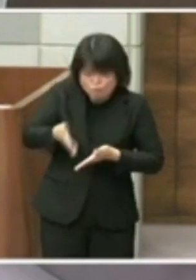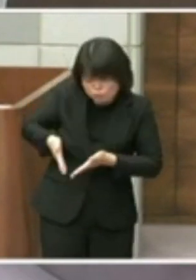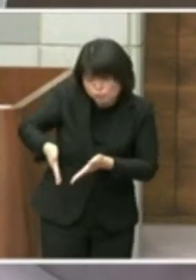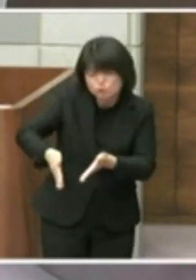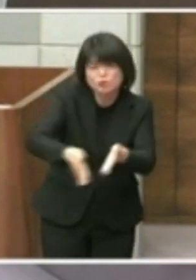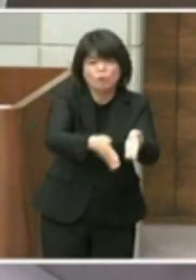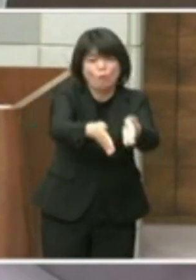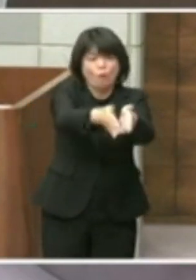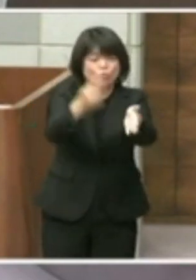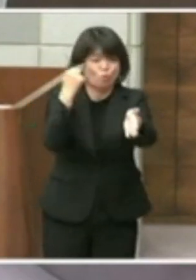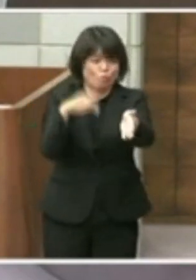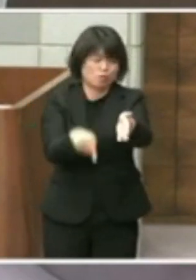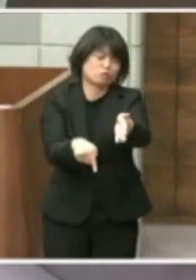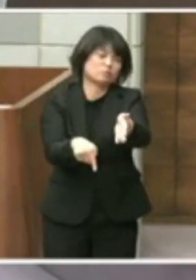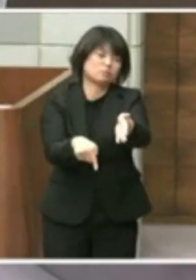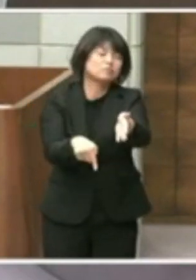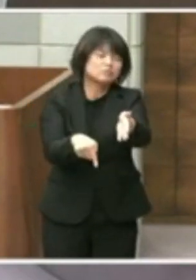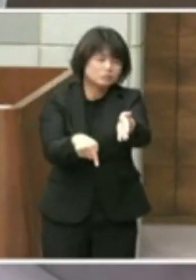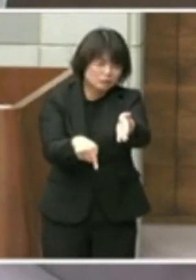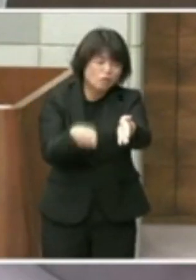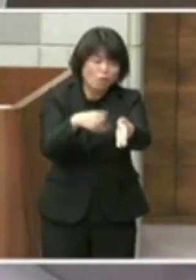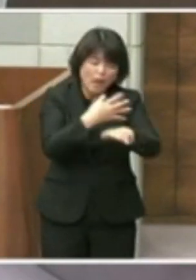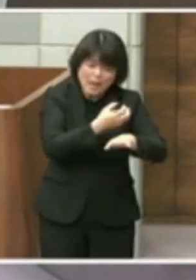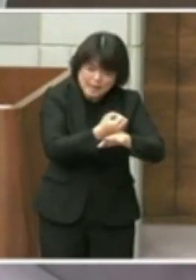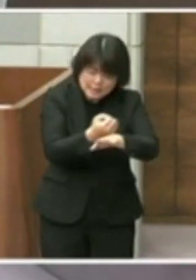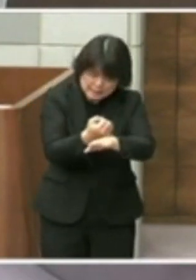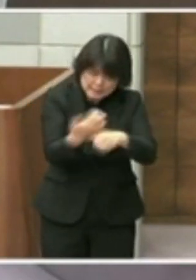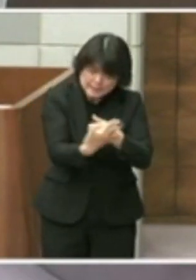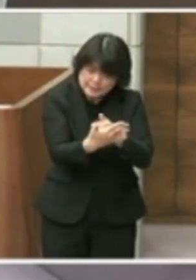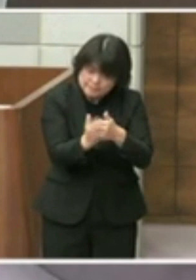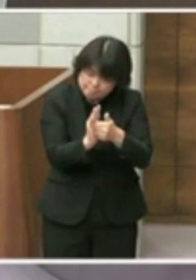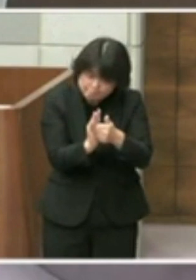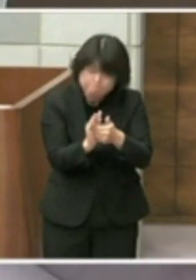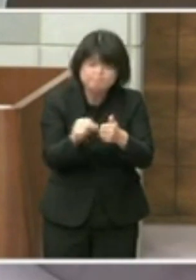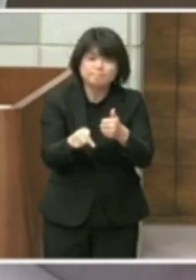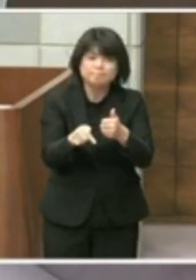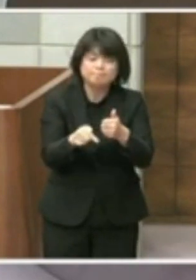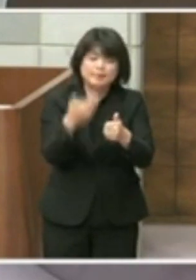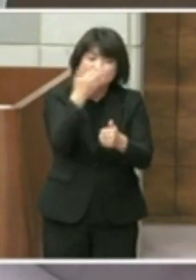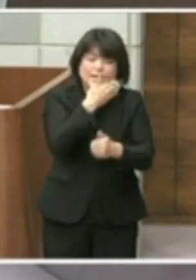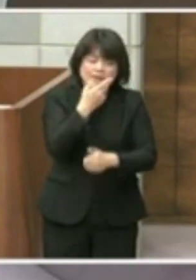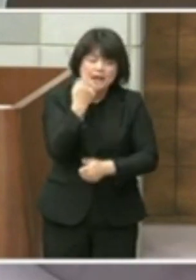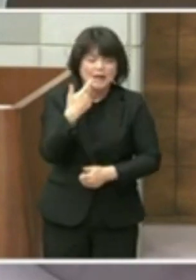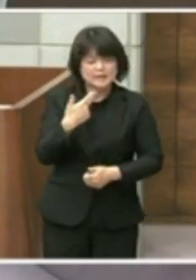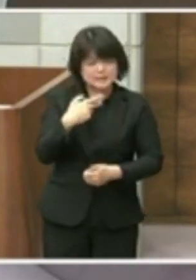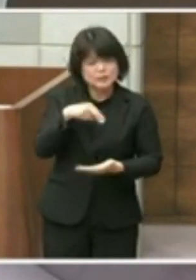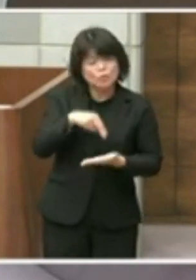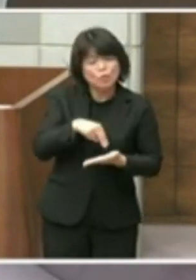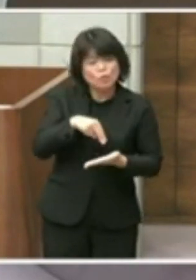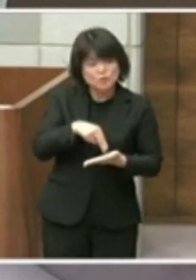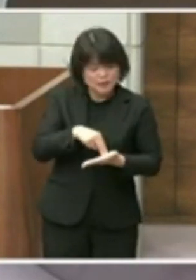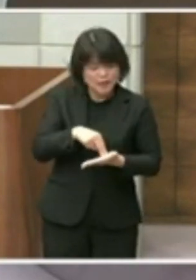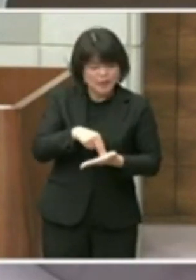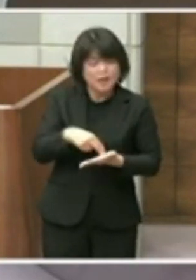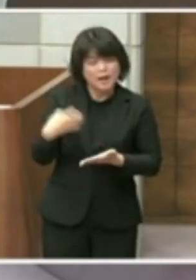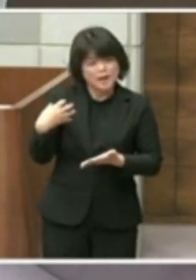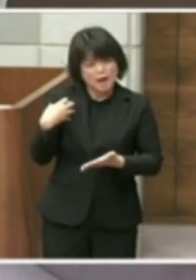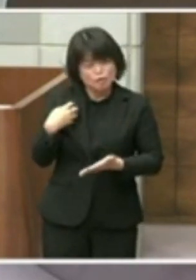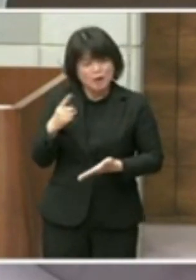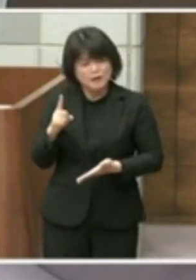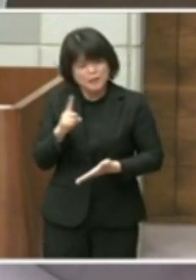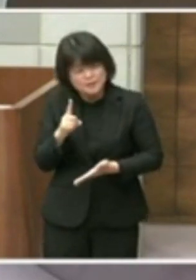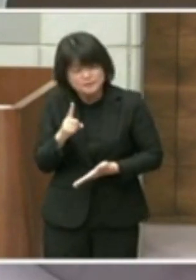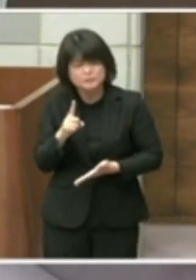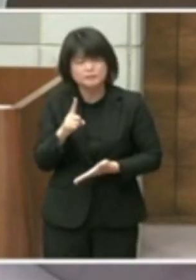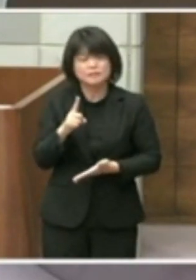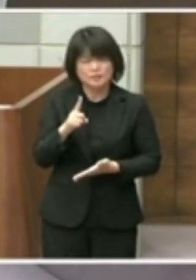ておりますので、維持管理保全につきましては明石市として果たすべき役割について、水利権者